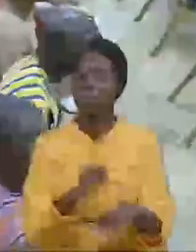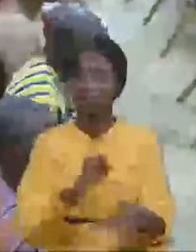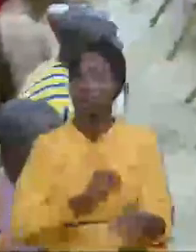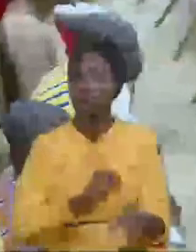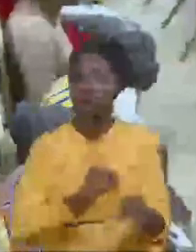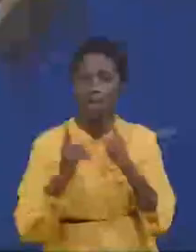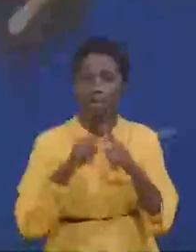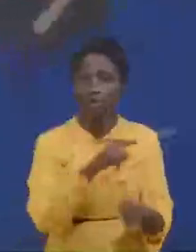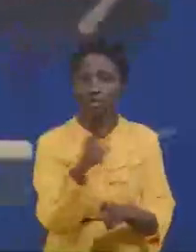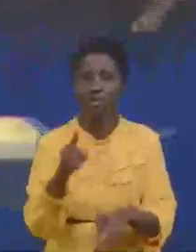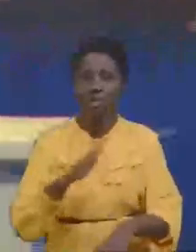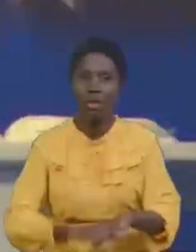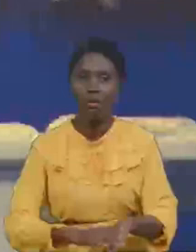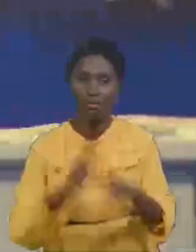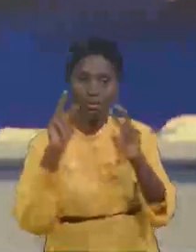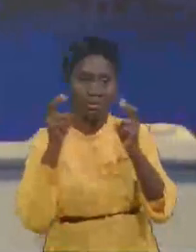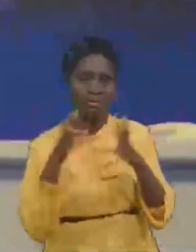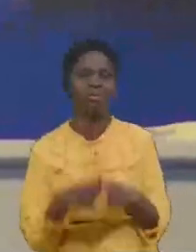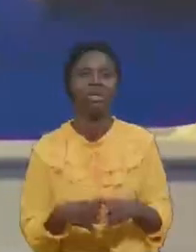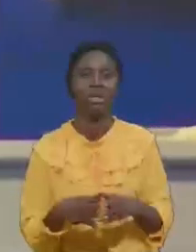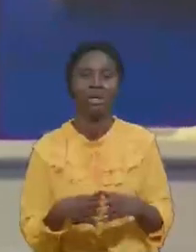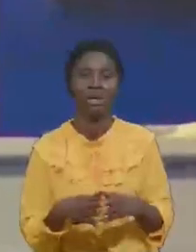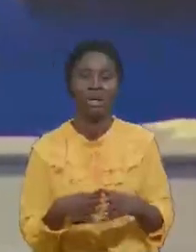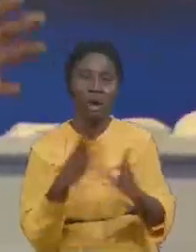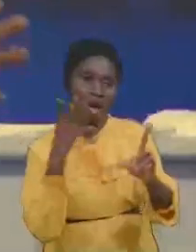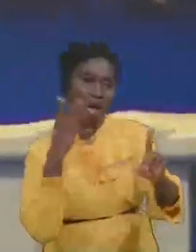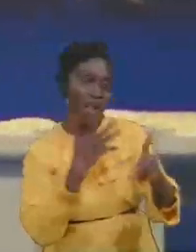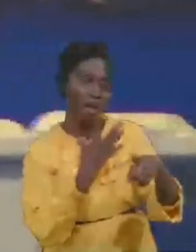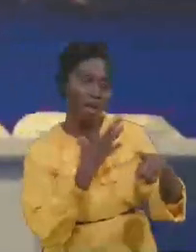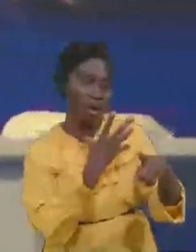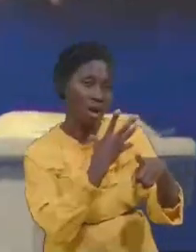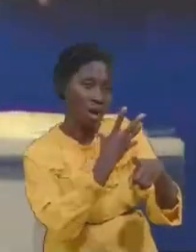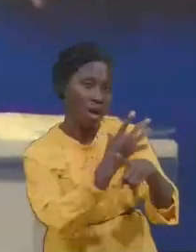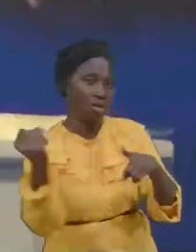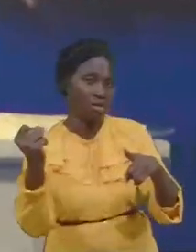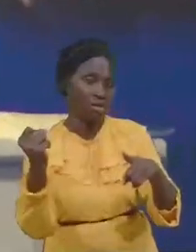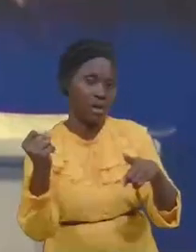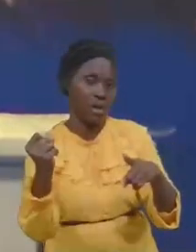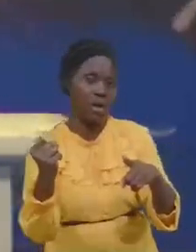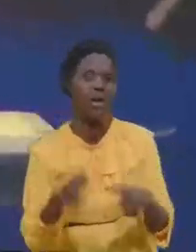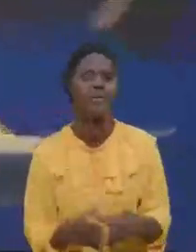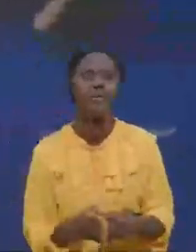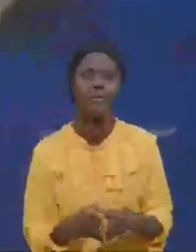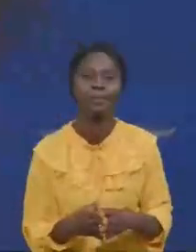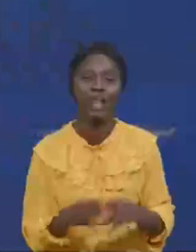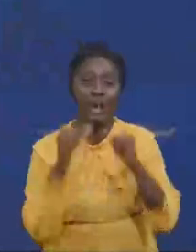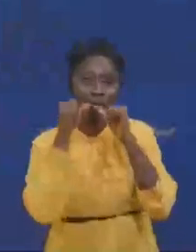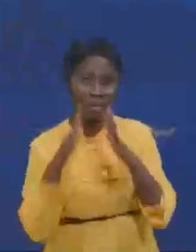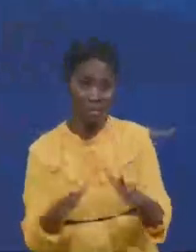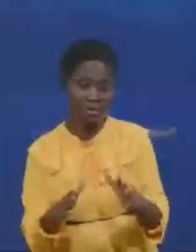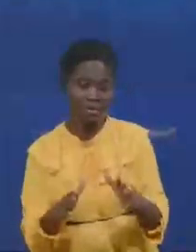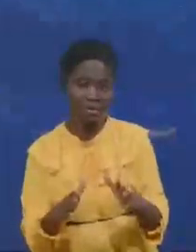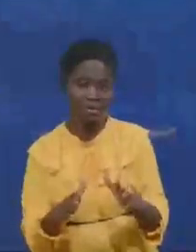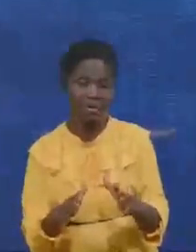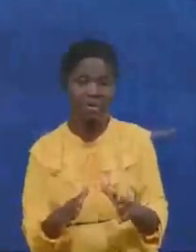je parle de bénédictions extraordinaires pour les citoyens du royaume.